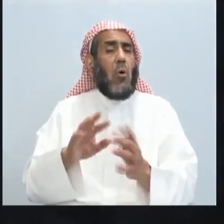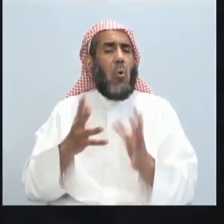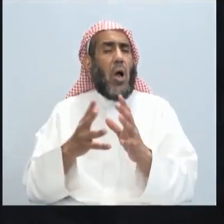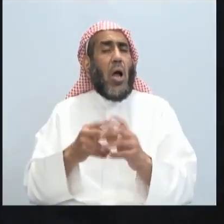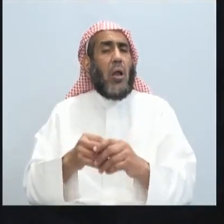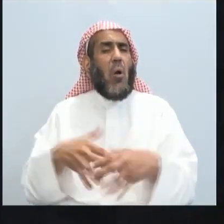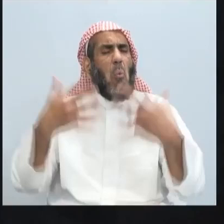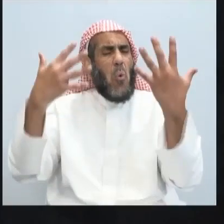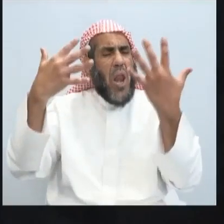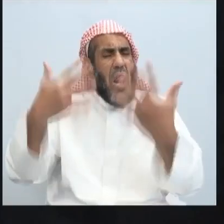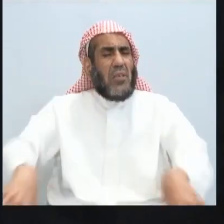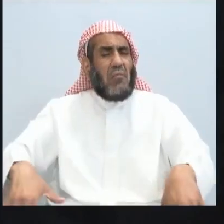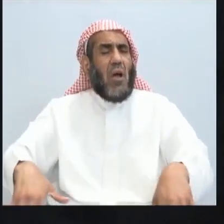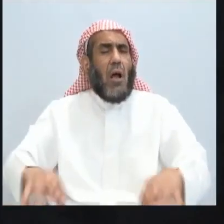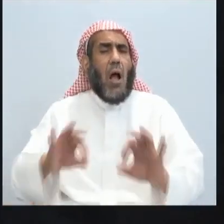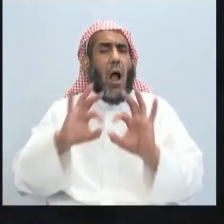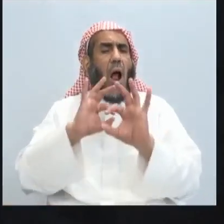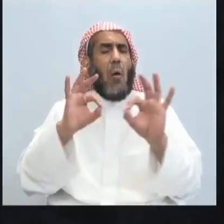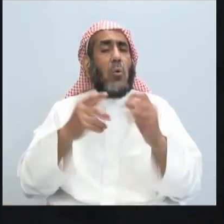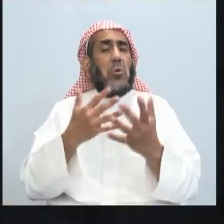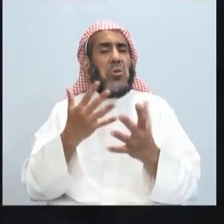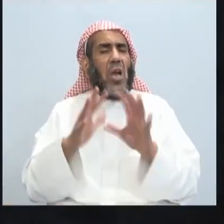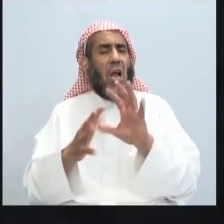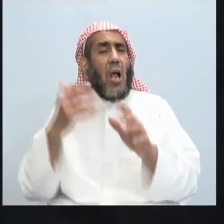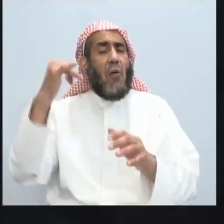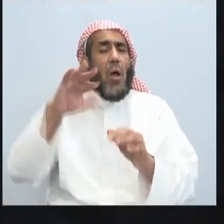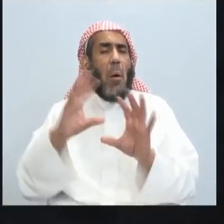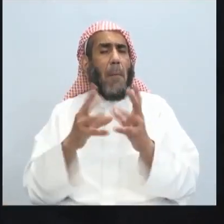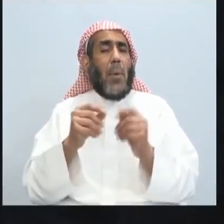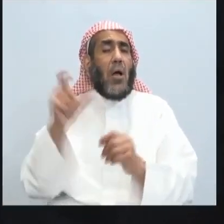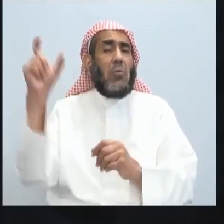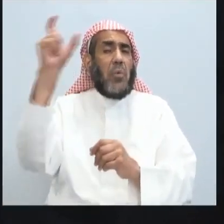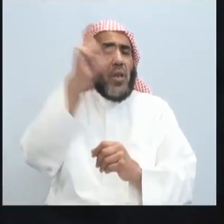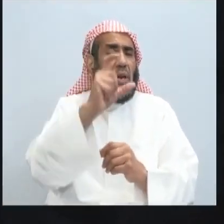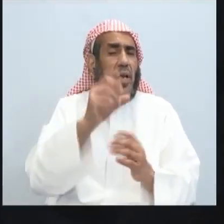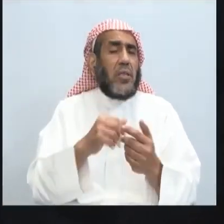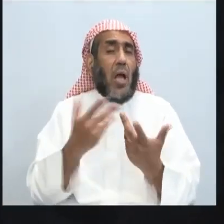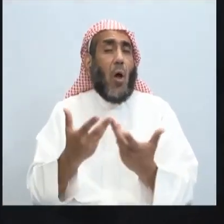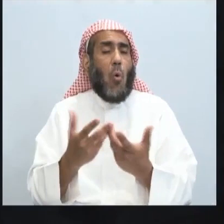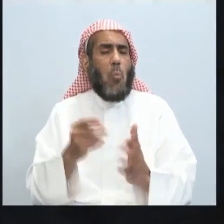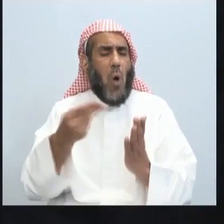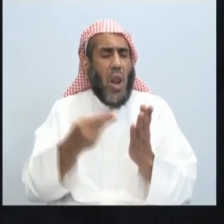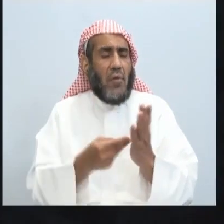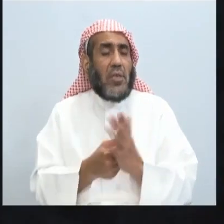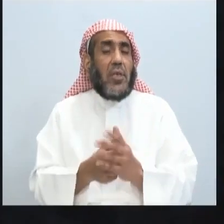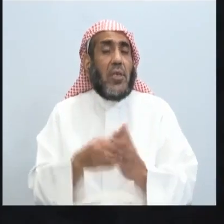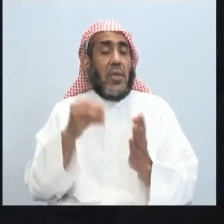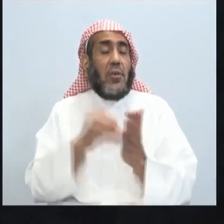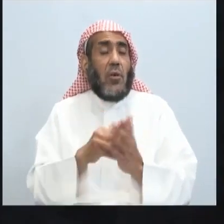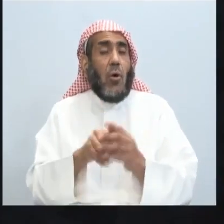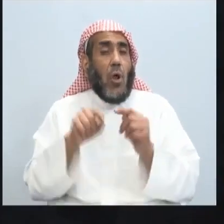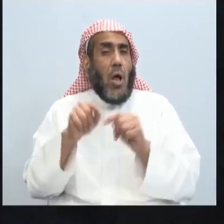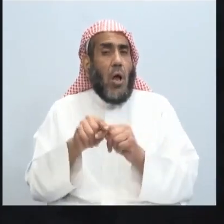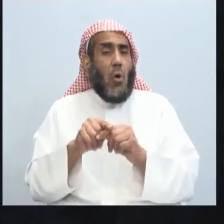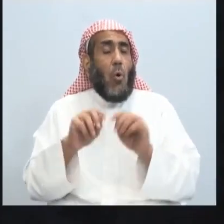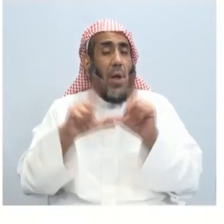نسف هذا العلم نسفا كاملا لانه قد شكك في بعض من نظرياته او ذكره في مؤلفاته في ما ذكر هنا